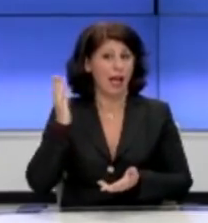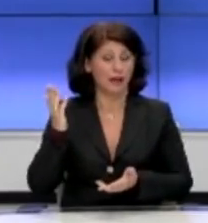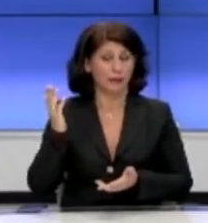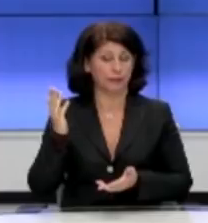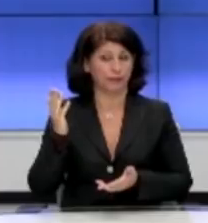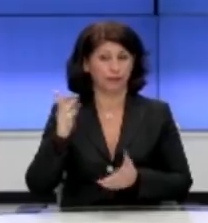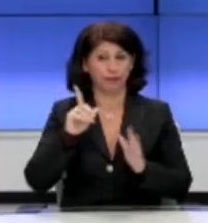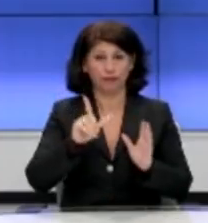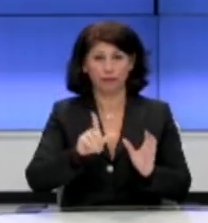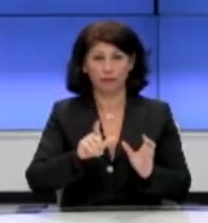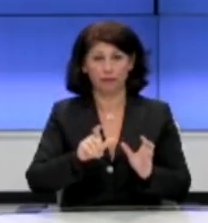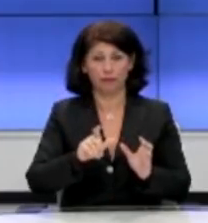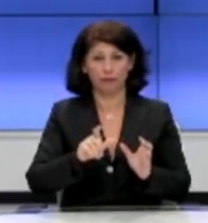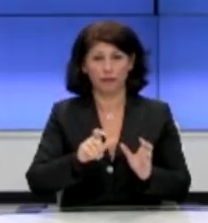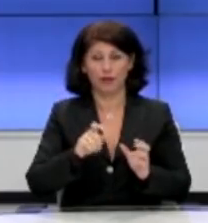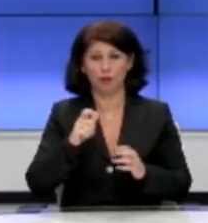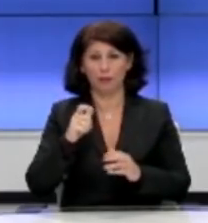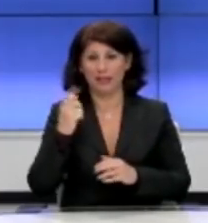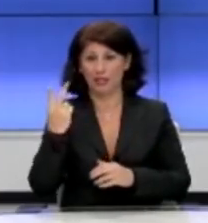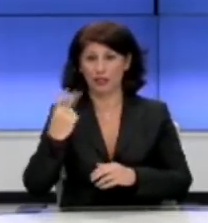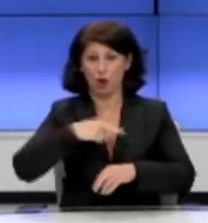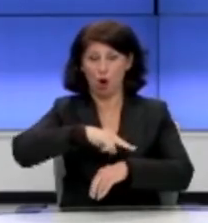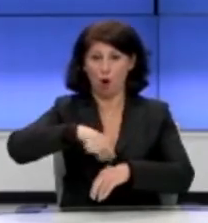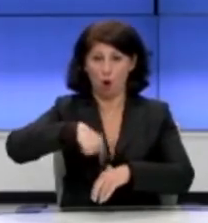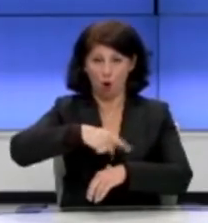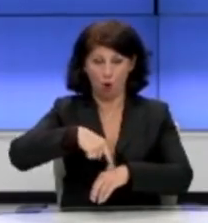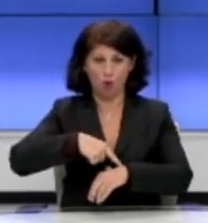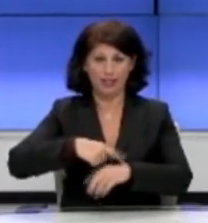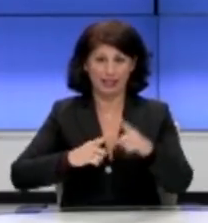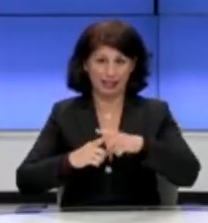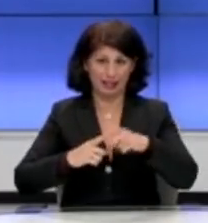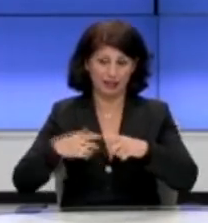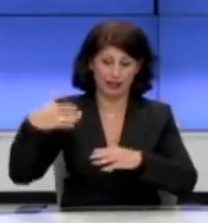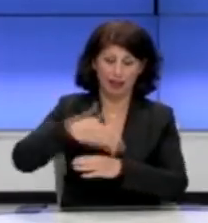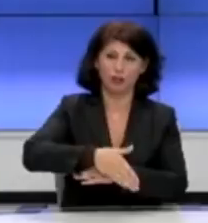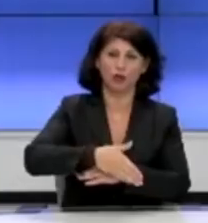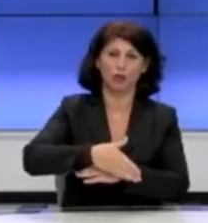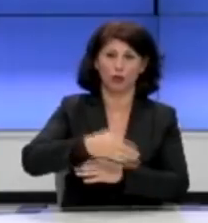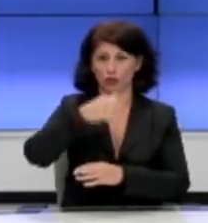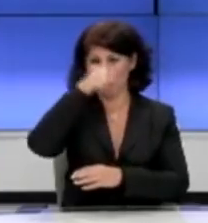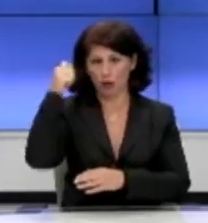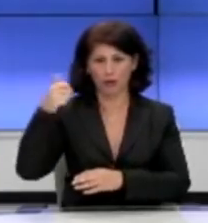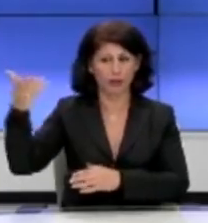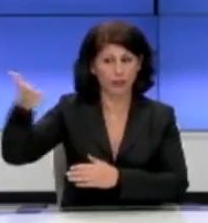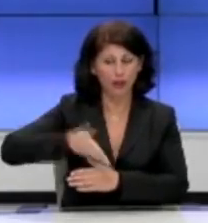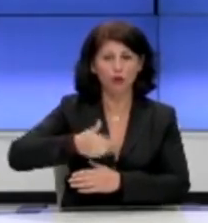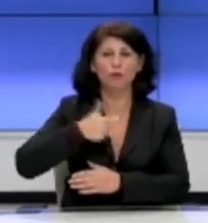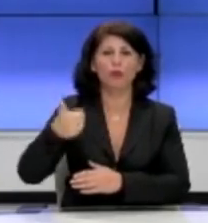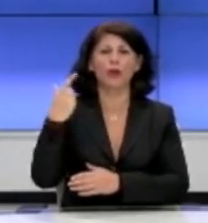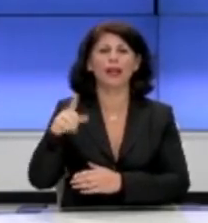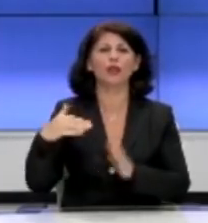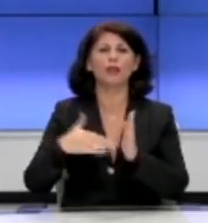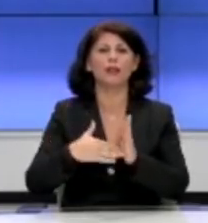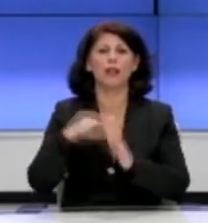οριζόντια 70-διάωρο τεστ για είσοδο το καλοκαίρι, θα έμπαιναν στην Ελλάδα μόλις